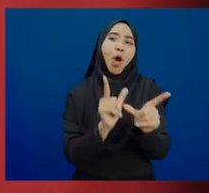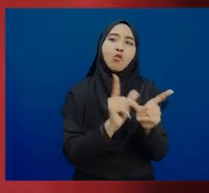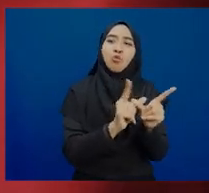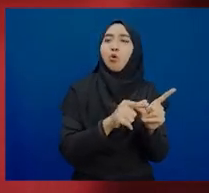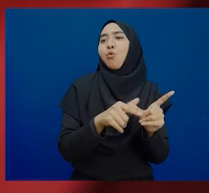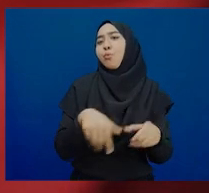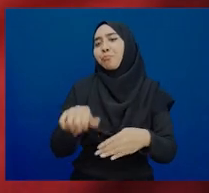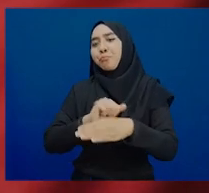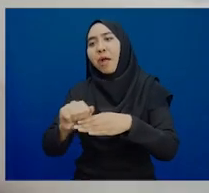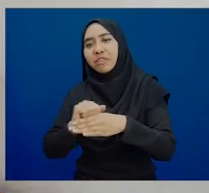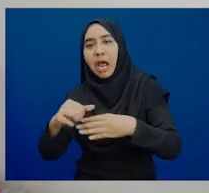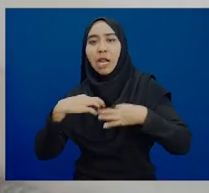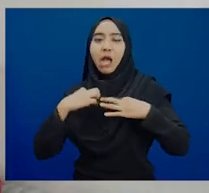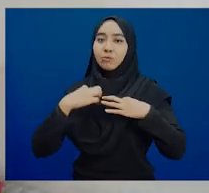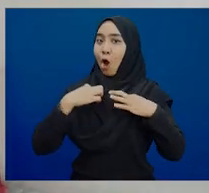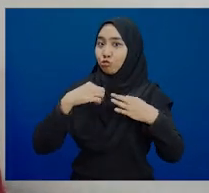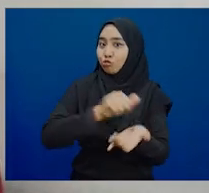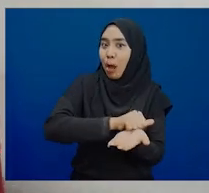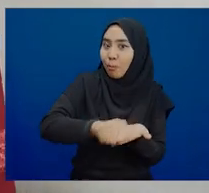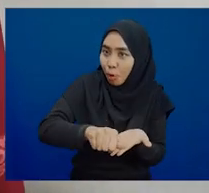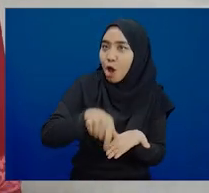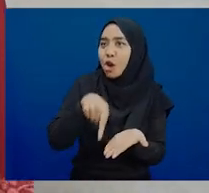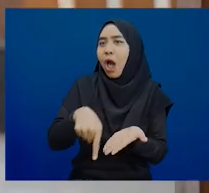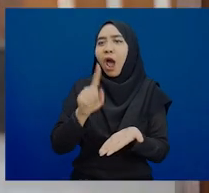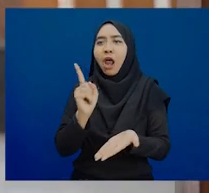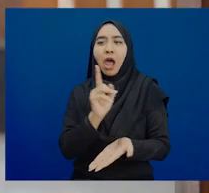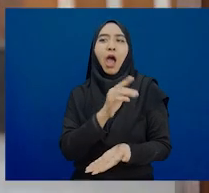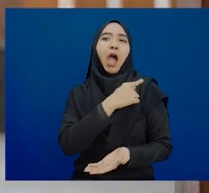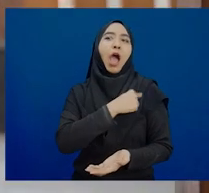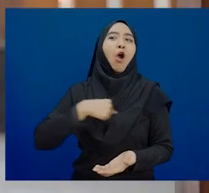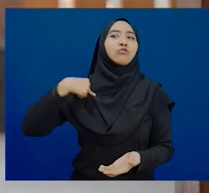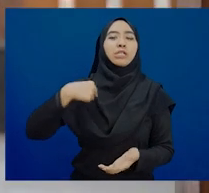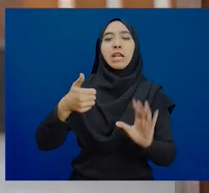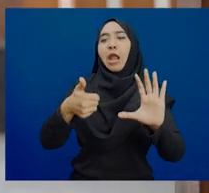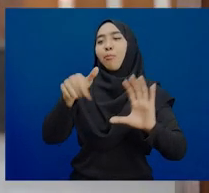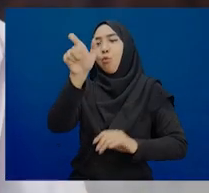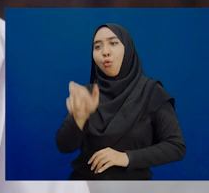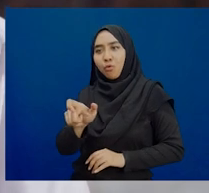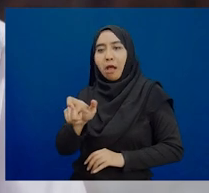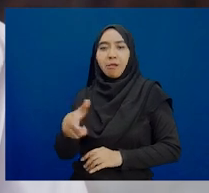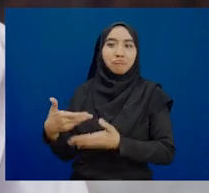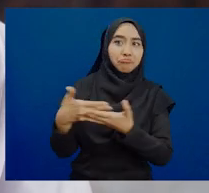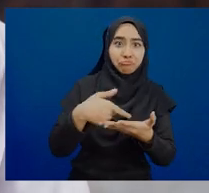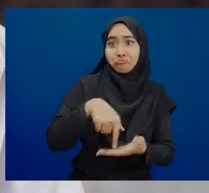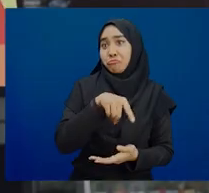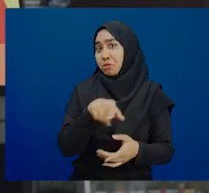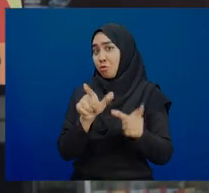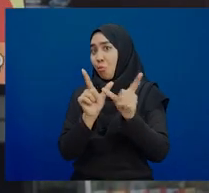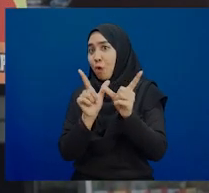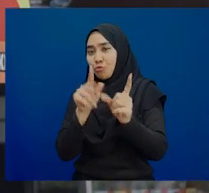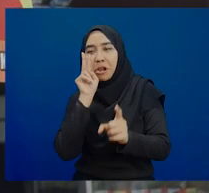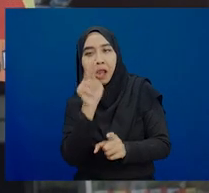sama pelatihan anyaman. Kemarin yang ikut warung itu ada 6 orang dan setiap harinya itu dijaga bergilir.